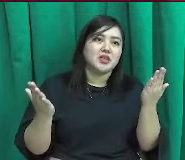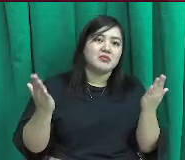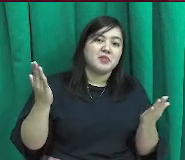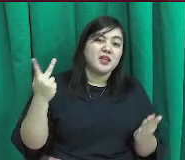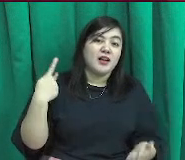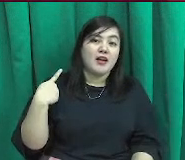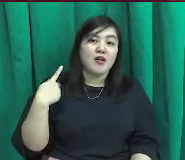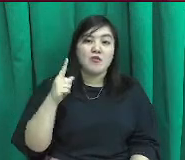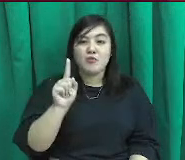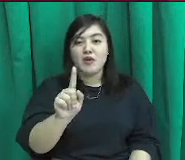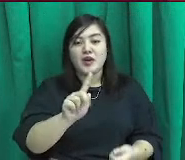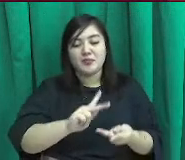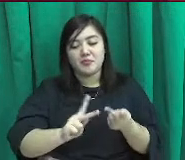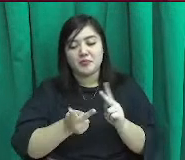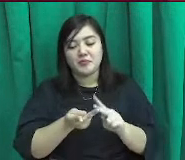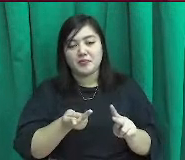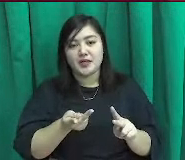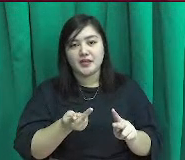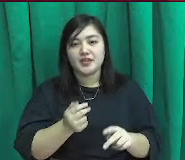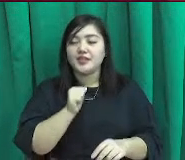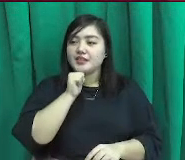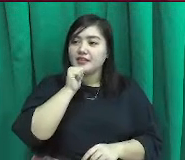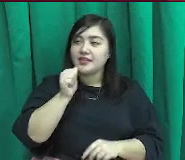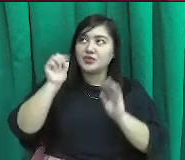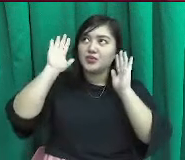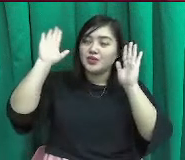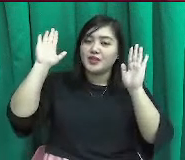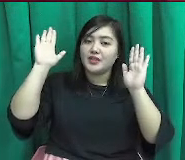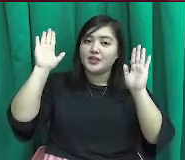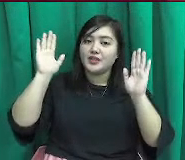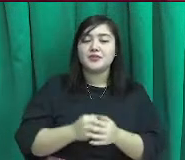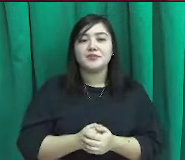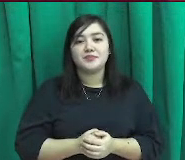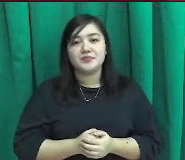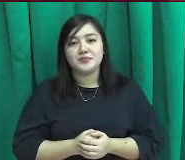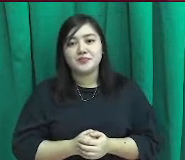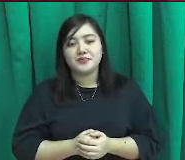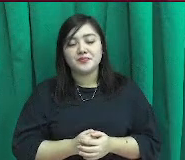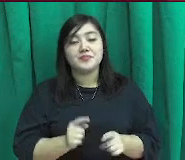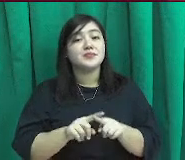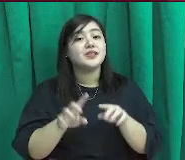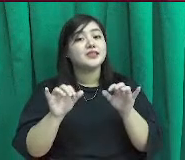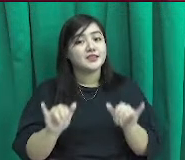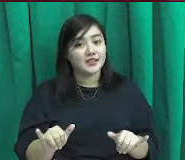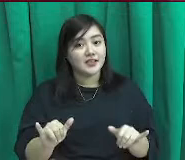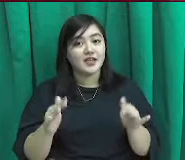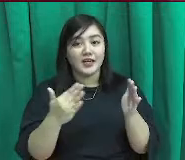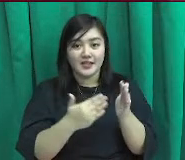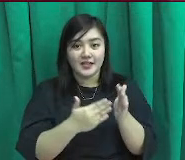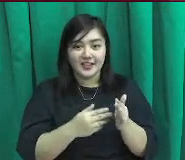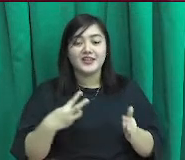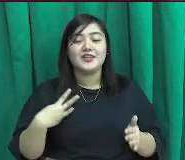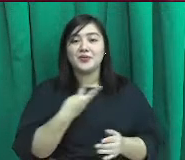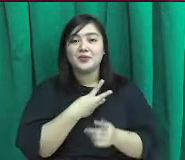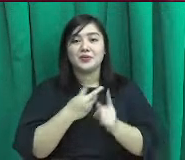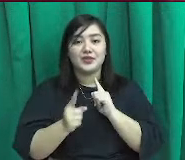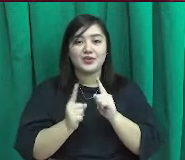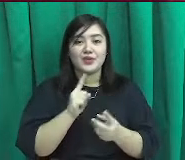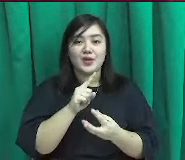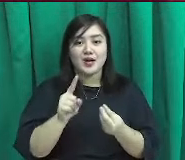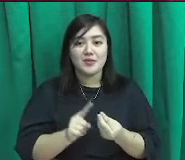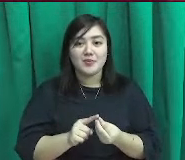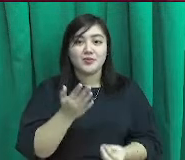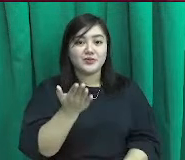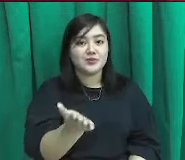yan? Pero again, dahil ating programa ito, inuulit ko, ating programa, episode natin ito, mga